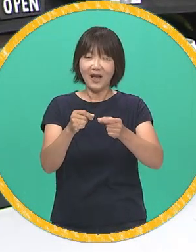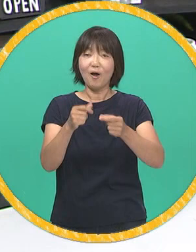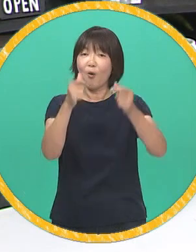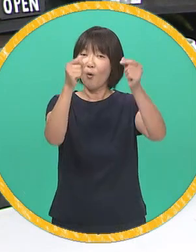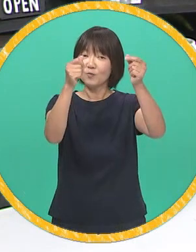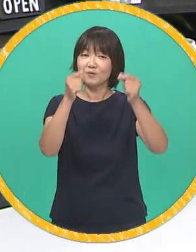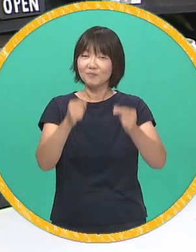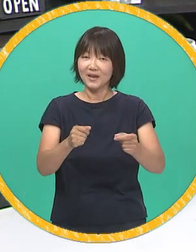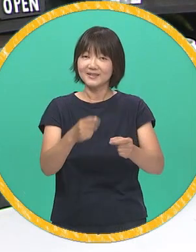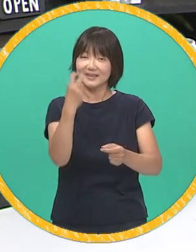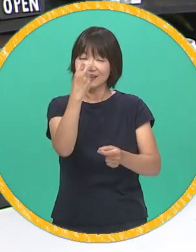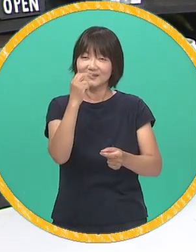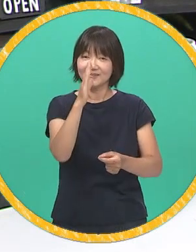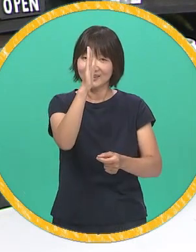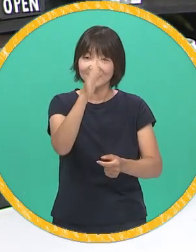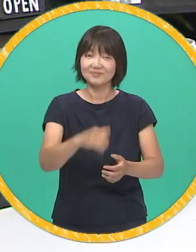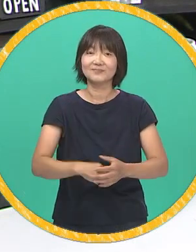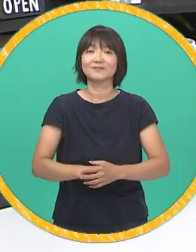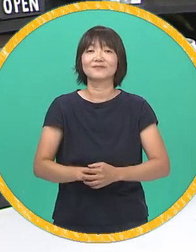課のホームページでチェックしてみてください